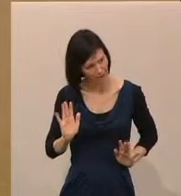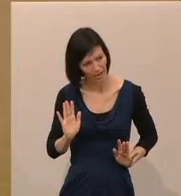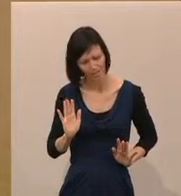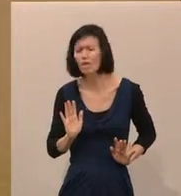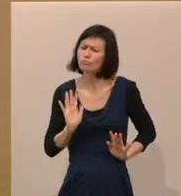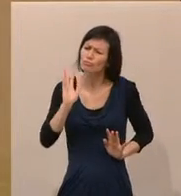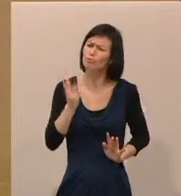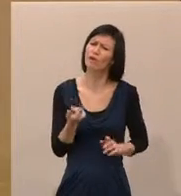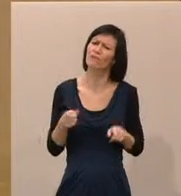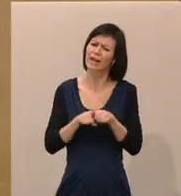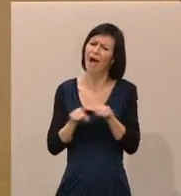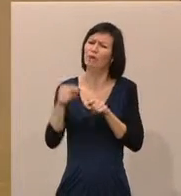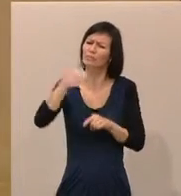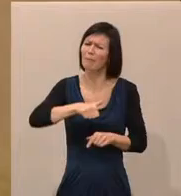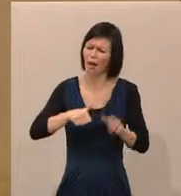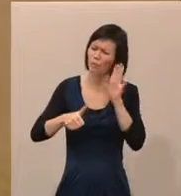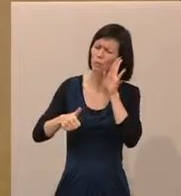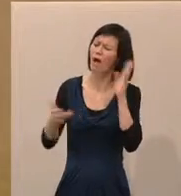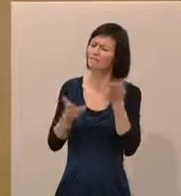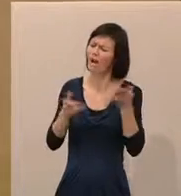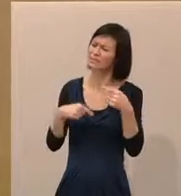wir heute hier zu sagen haben. Schade.